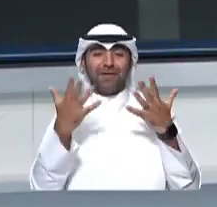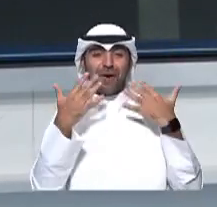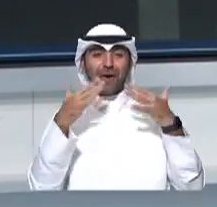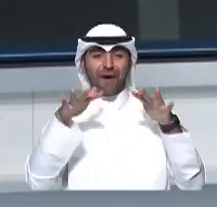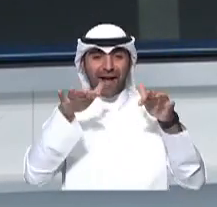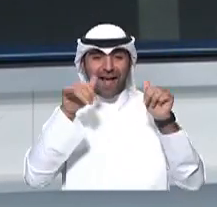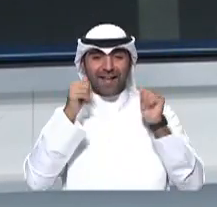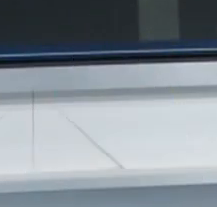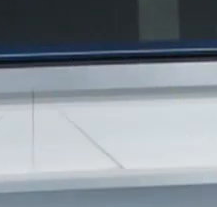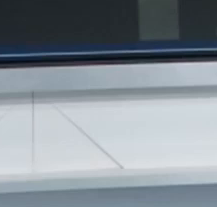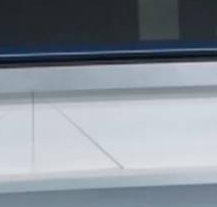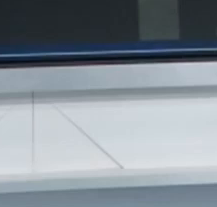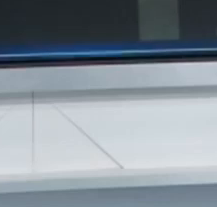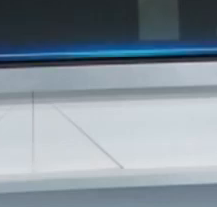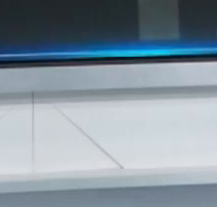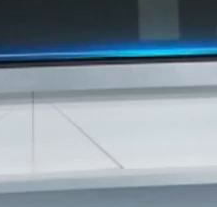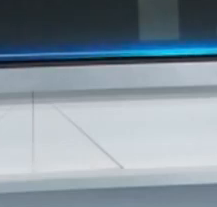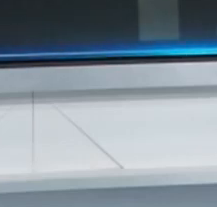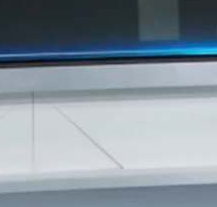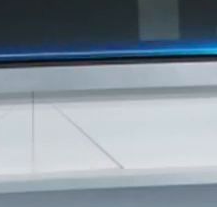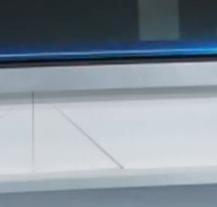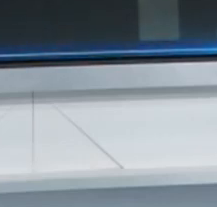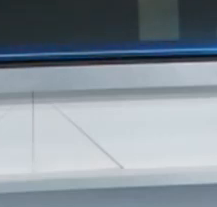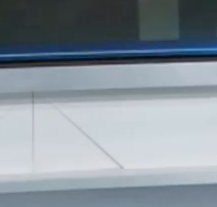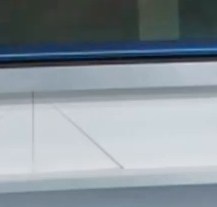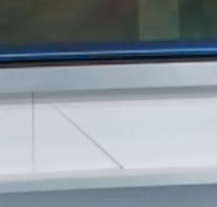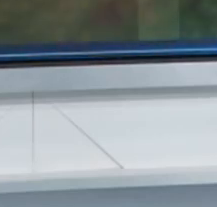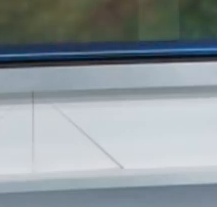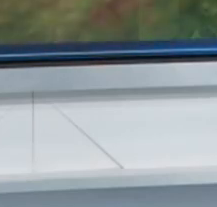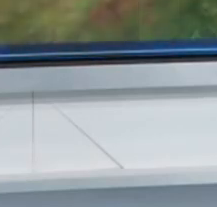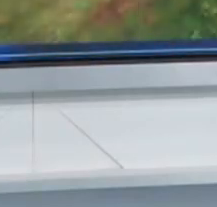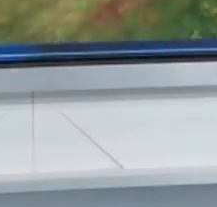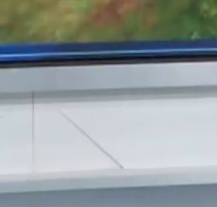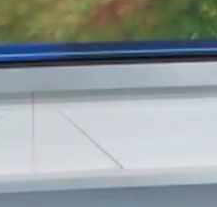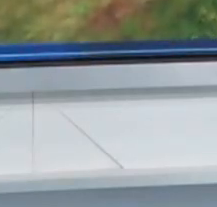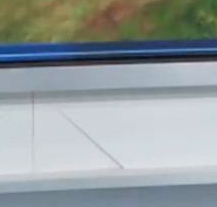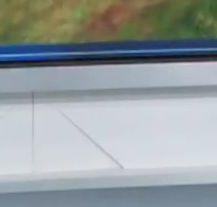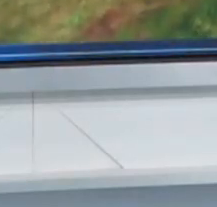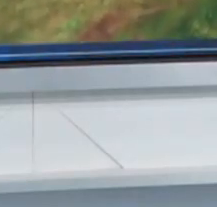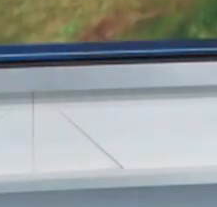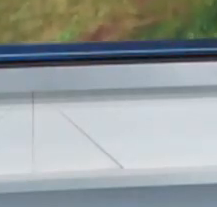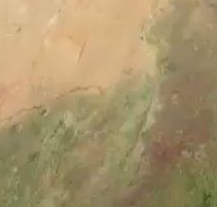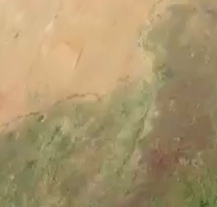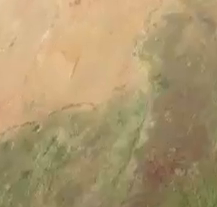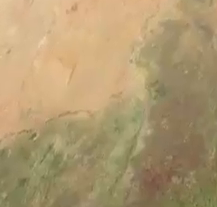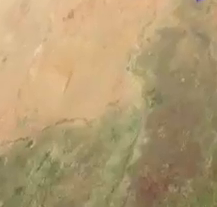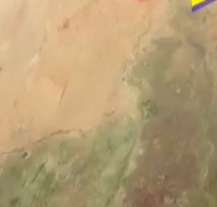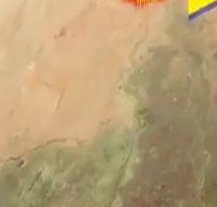حسن المتابعة، ولن نأخذكم في جولة مع درجات الحرارة في بعض العواصم العربية والعالمية.